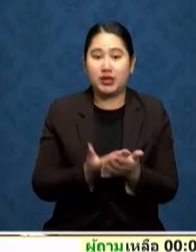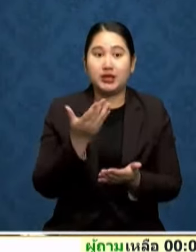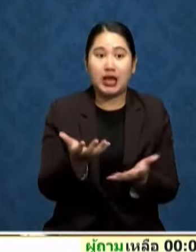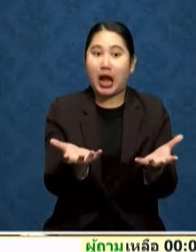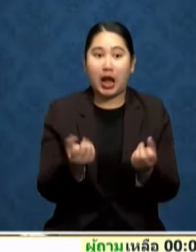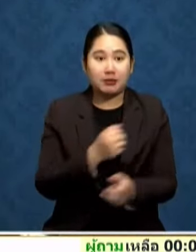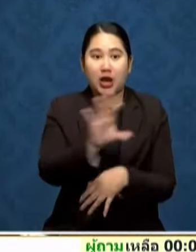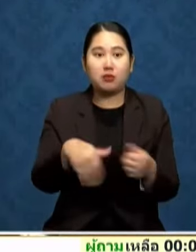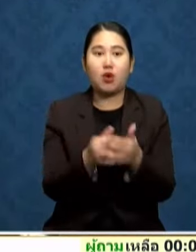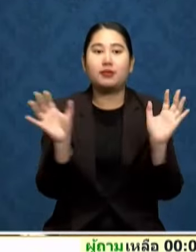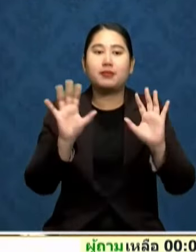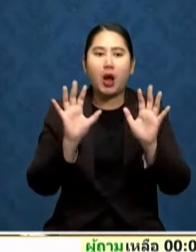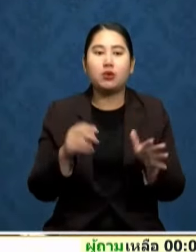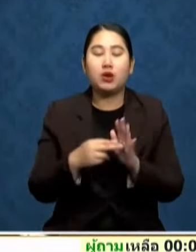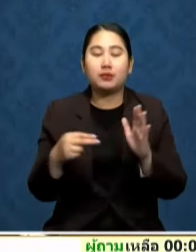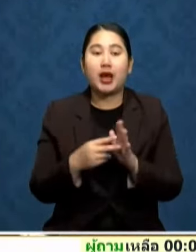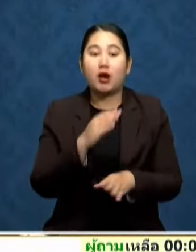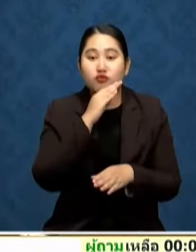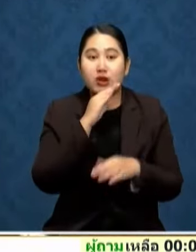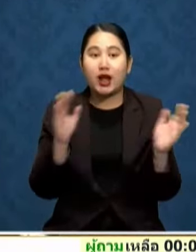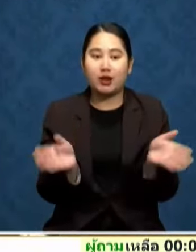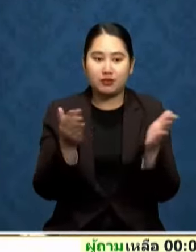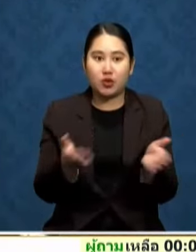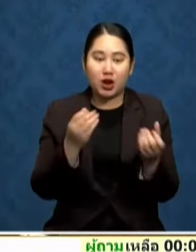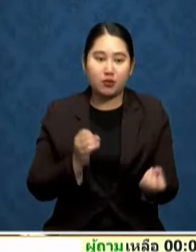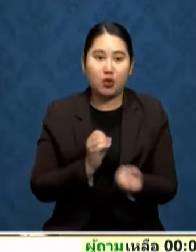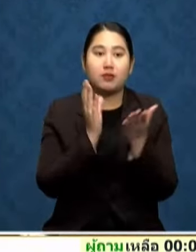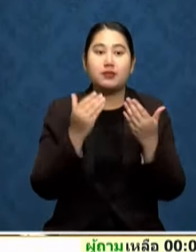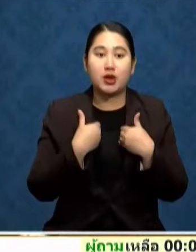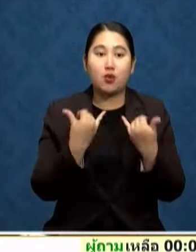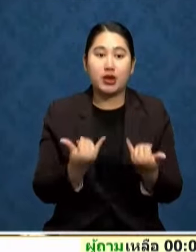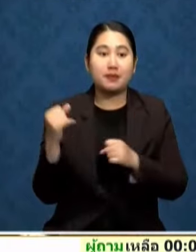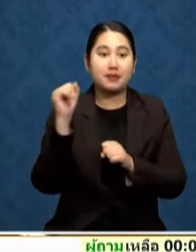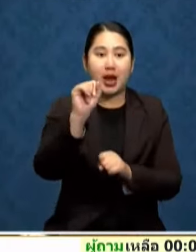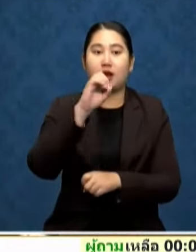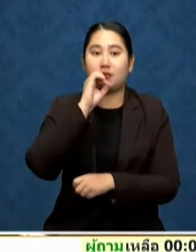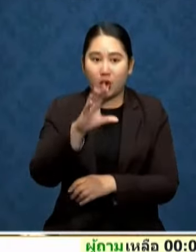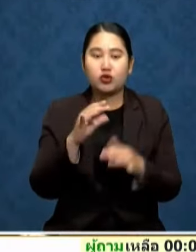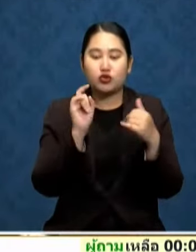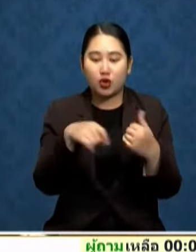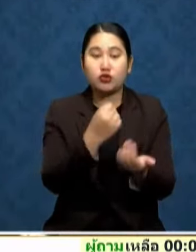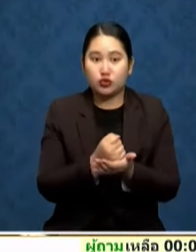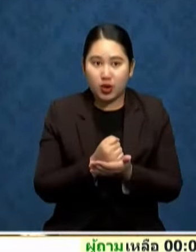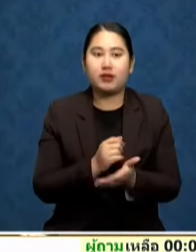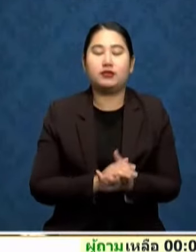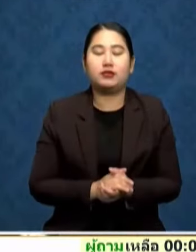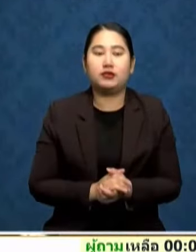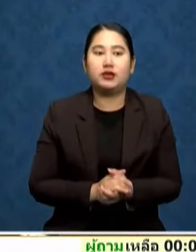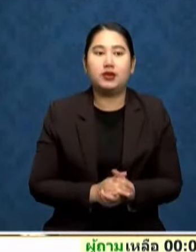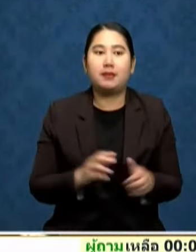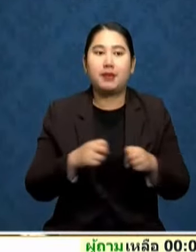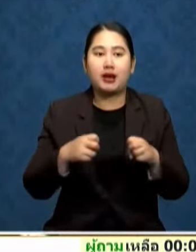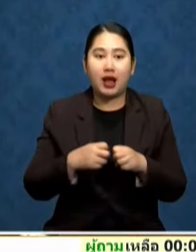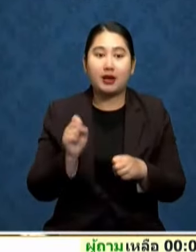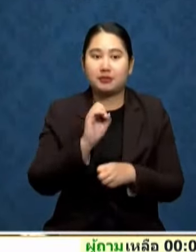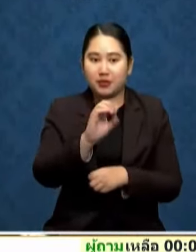ซื้อแต่ผมสนับสนุนว่าหากเกษตรกรได้รับผลกระทบวันนี้ท่านประกาศไปเลยว่าต้องช่วยต้องประกาศเป็นเขตภัยพิบั